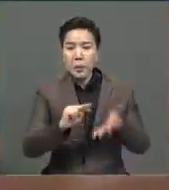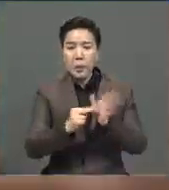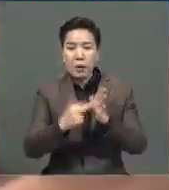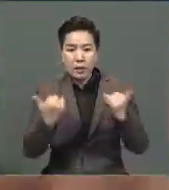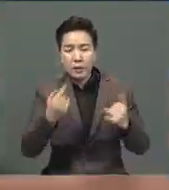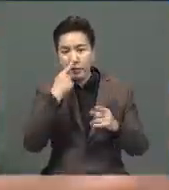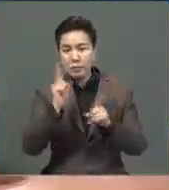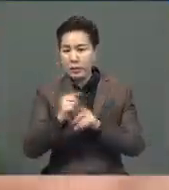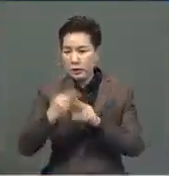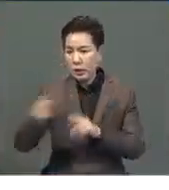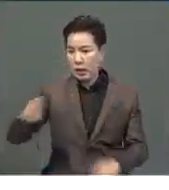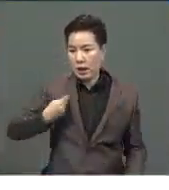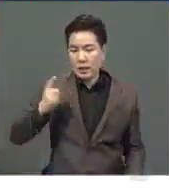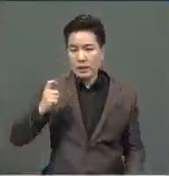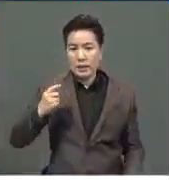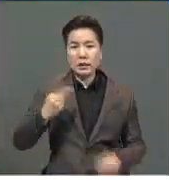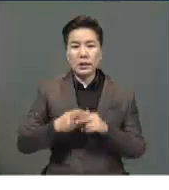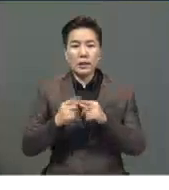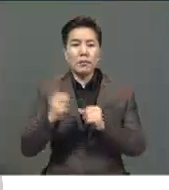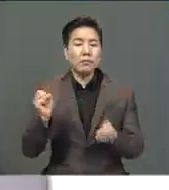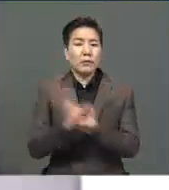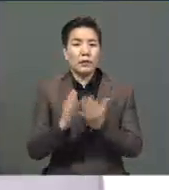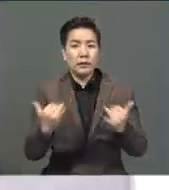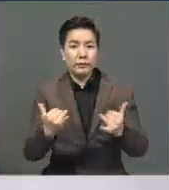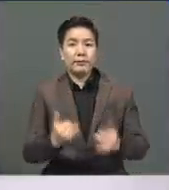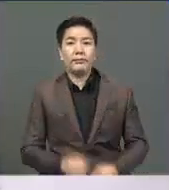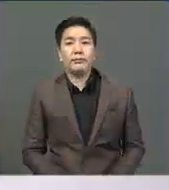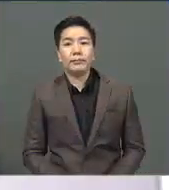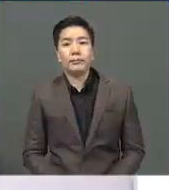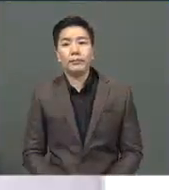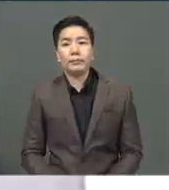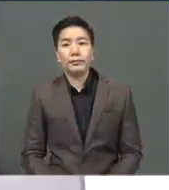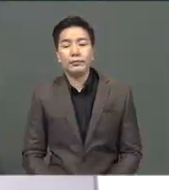การที่มาใส่ร้ายตนเองและสร้างเรื่องขึ้นมา